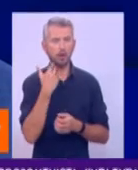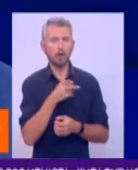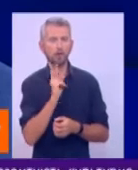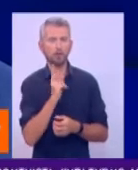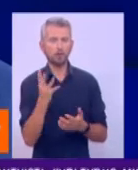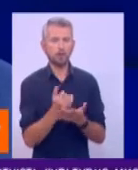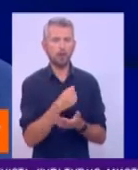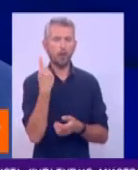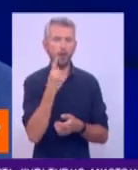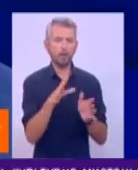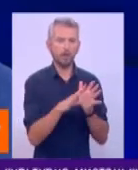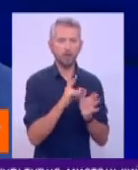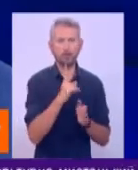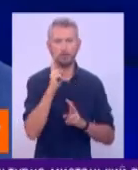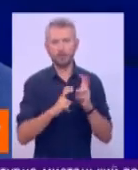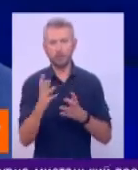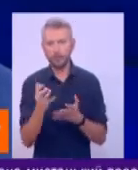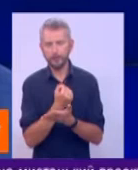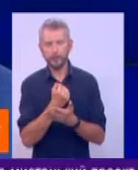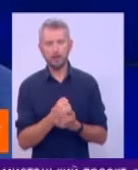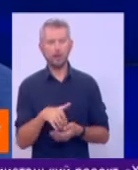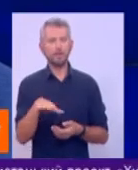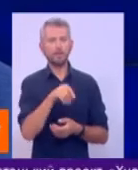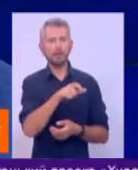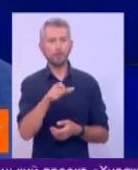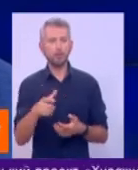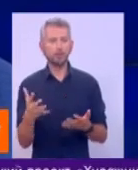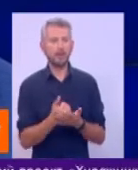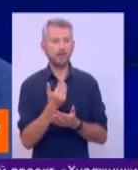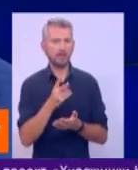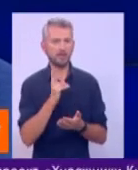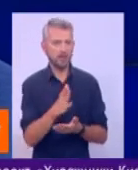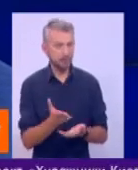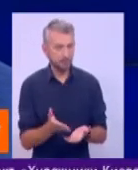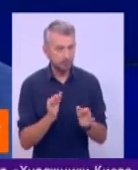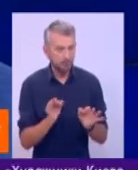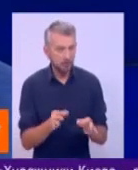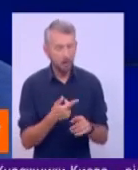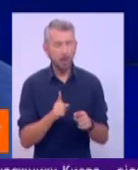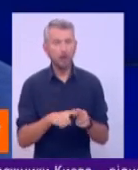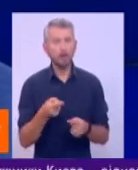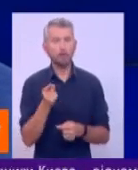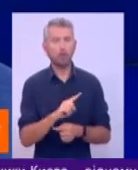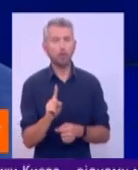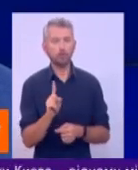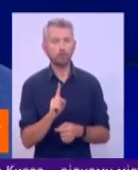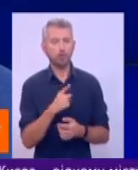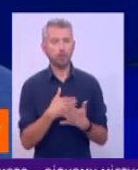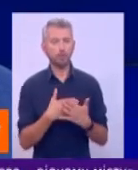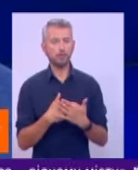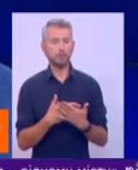достались там облэнерги, кому-то заводы, а всем людям достались их квартиры. То есть это то, что как